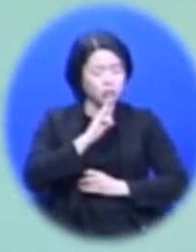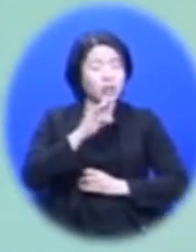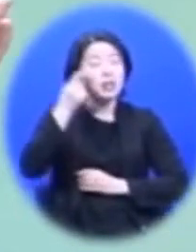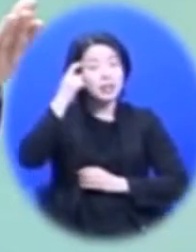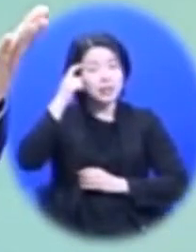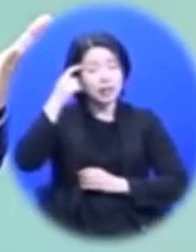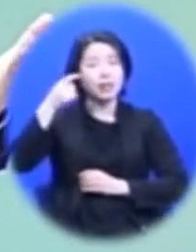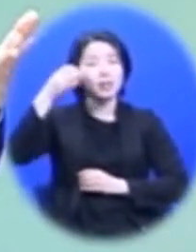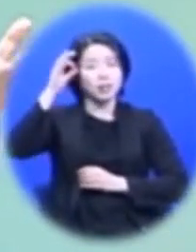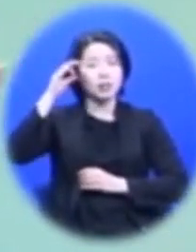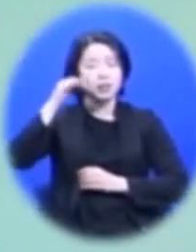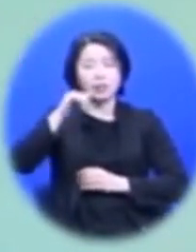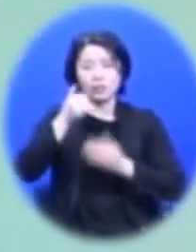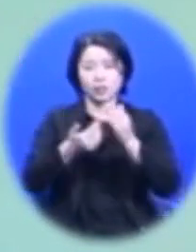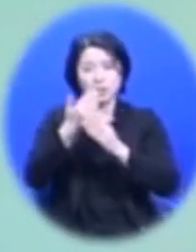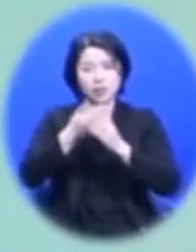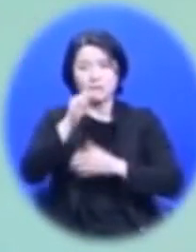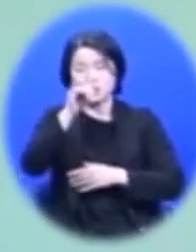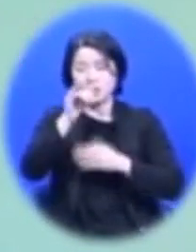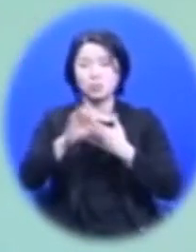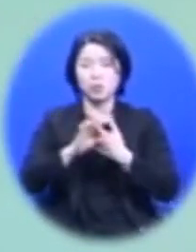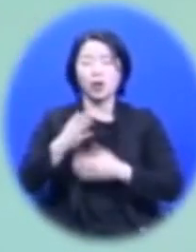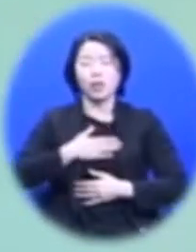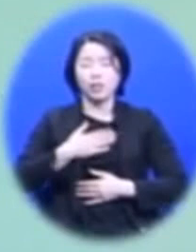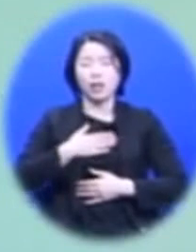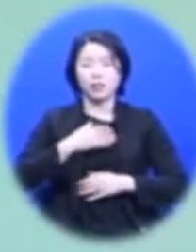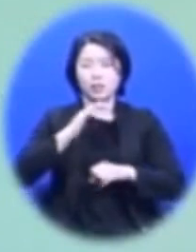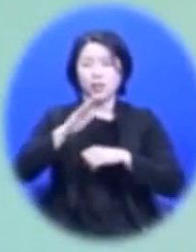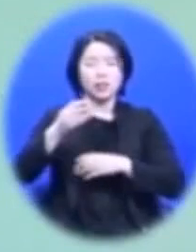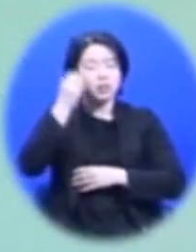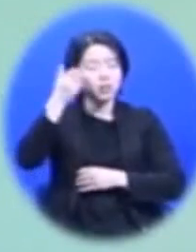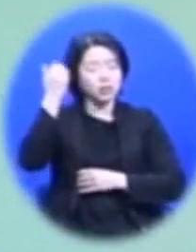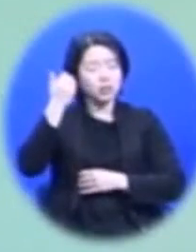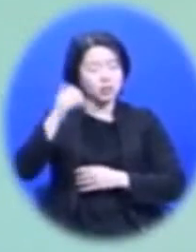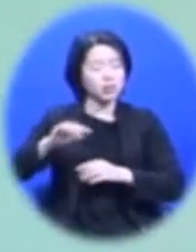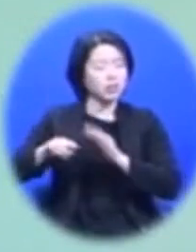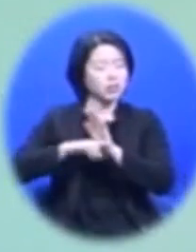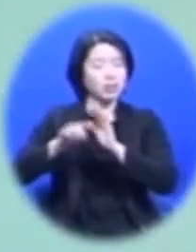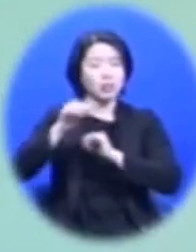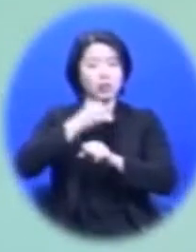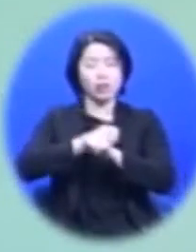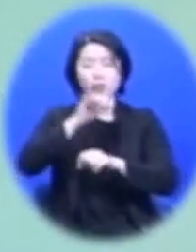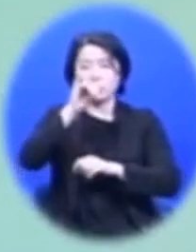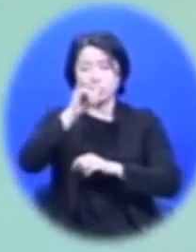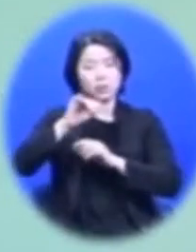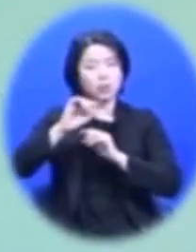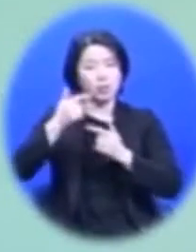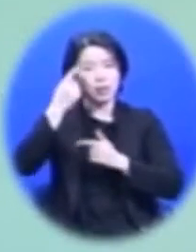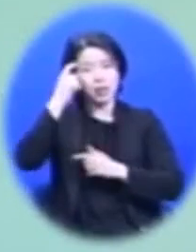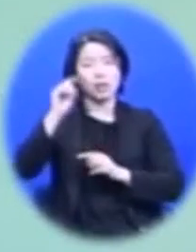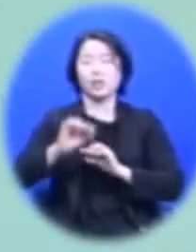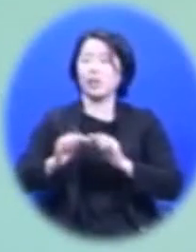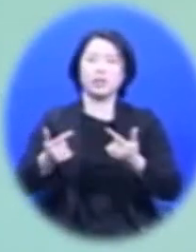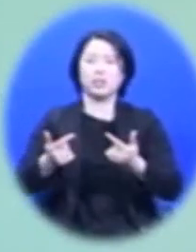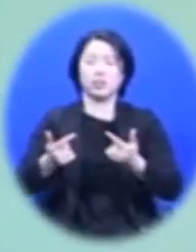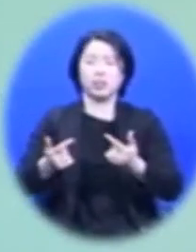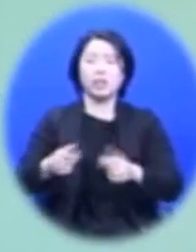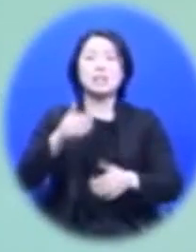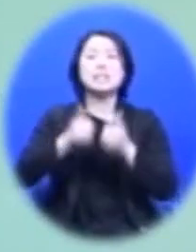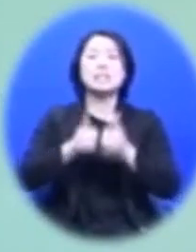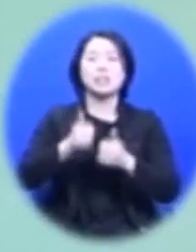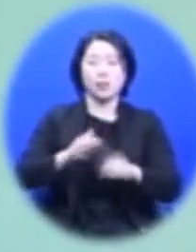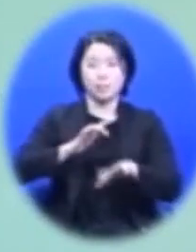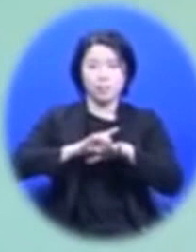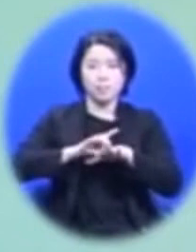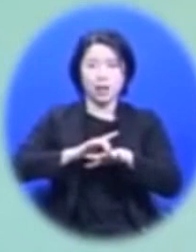생각이 드는 분들. 네, 아, 나는 이게 성령을 거역하고 있나 봐. 아닙니다. 지금 시험을 당하고 있는 겁니다. 마귀가